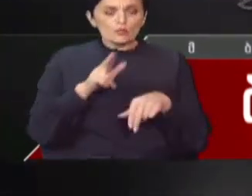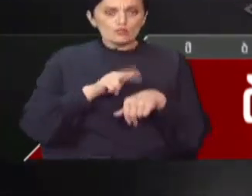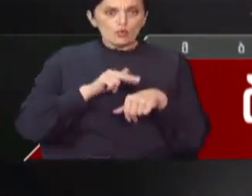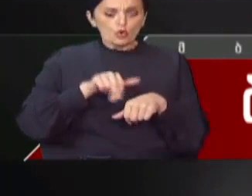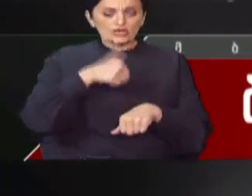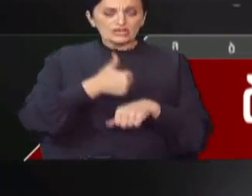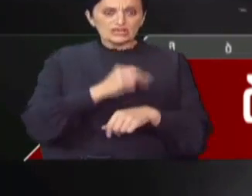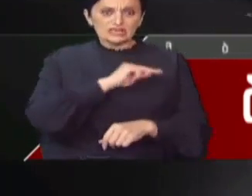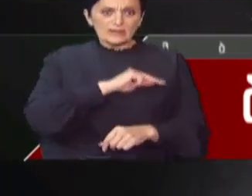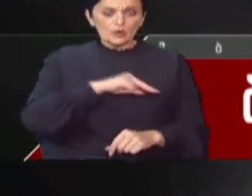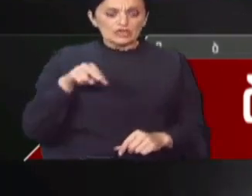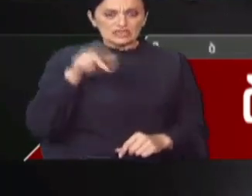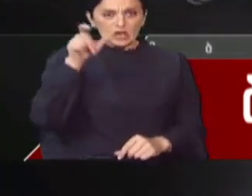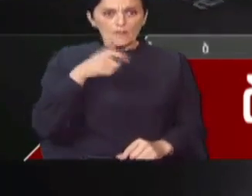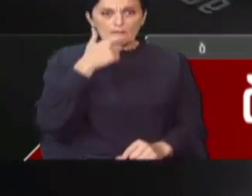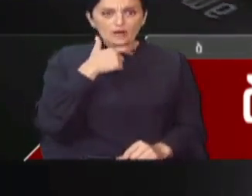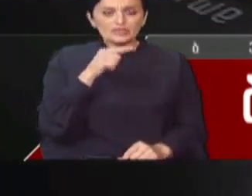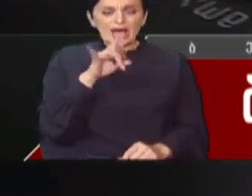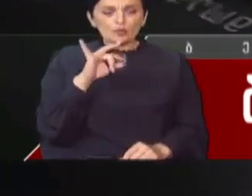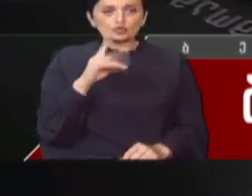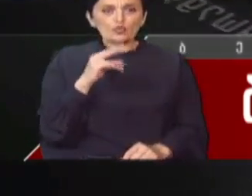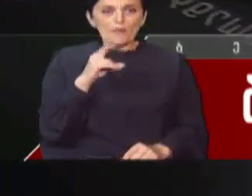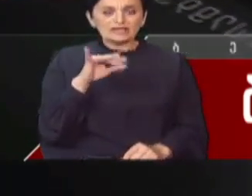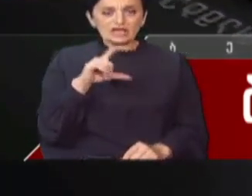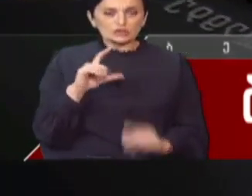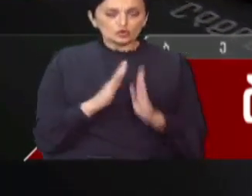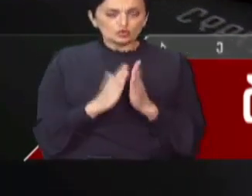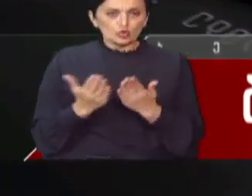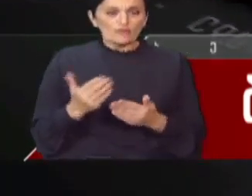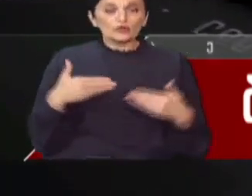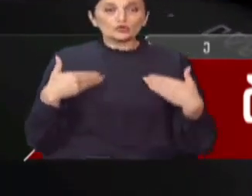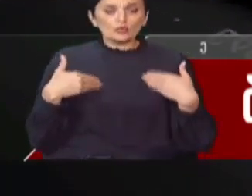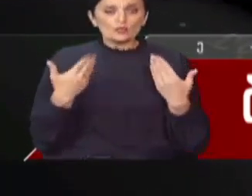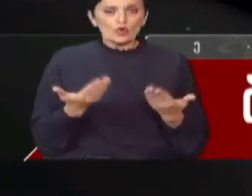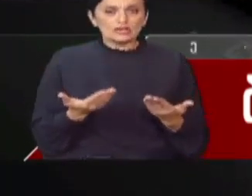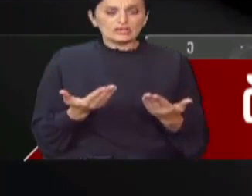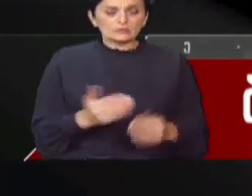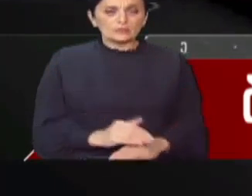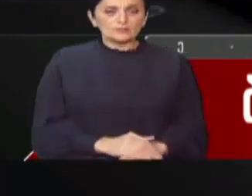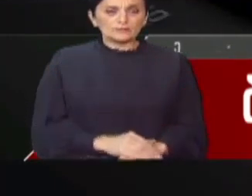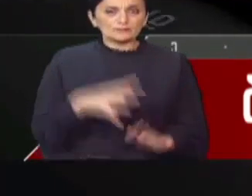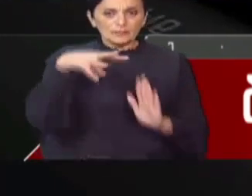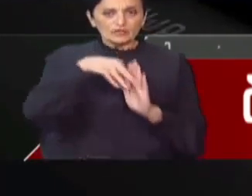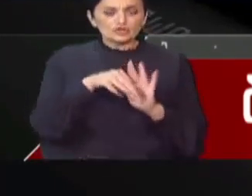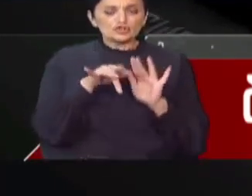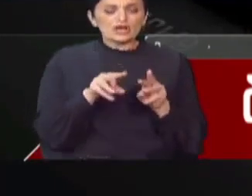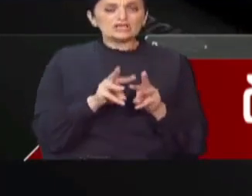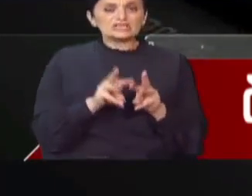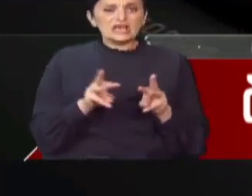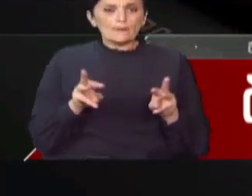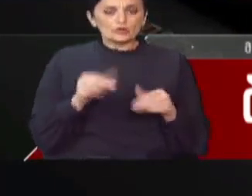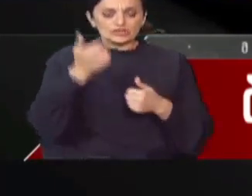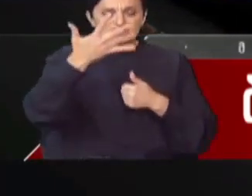პოლიციის დეპარტამენტის დირექტორს ბატონ თეიმურაზ კუპატაძეს. გთხოვთ. მოგესალმებით. Შინაგან საქმეთა